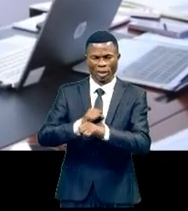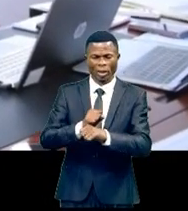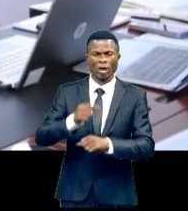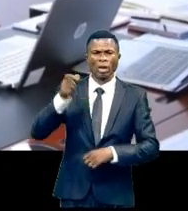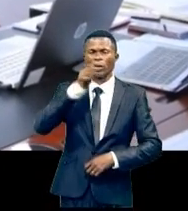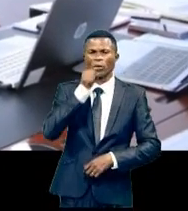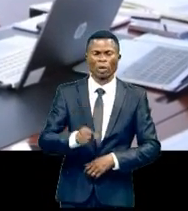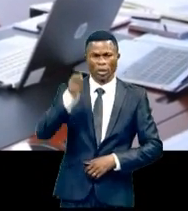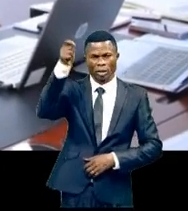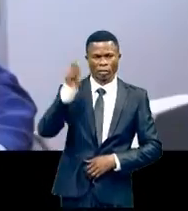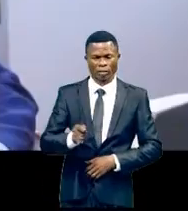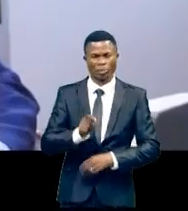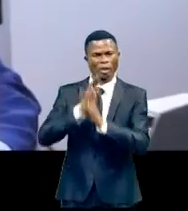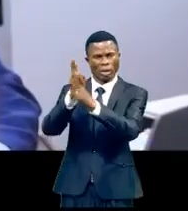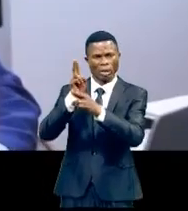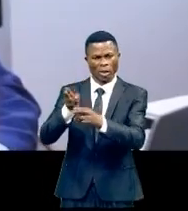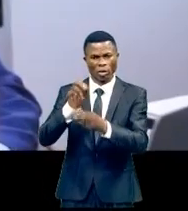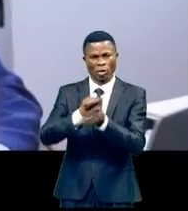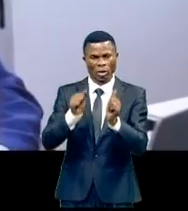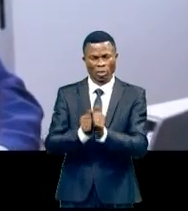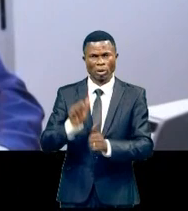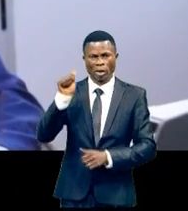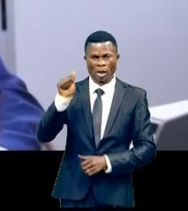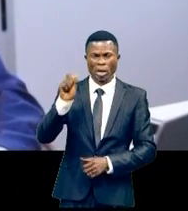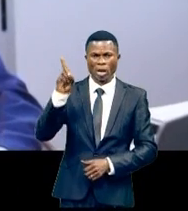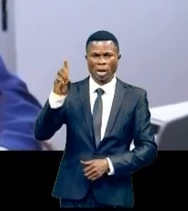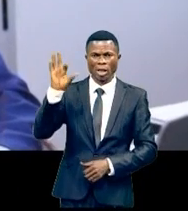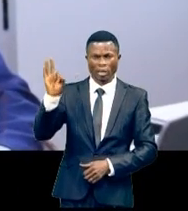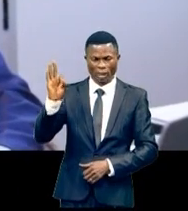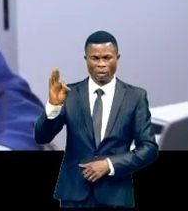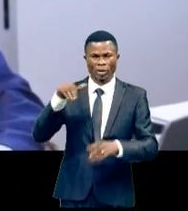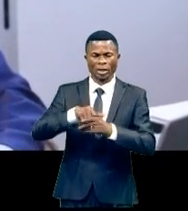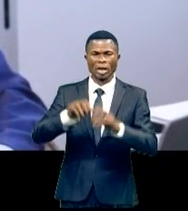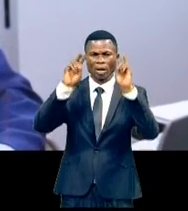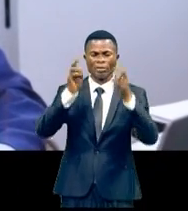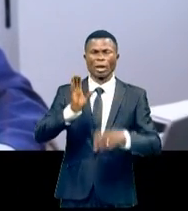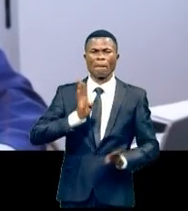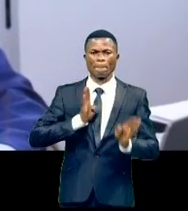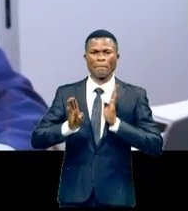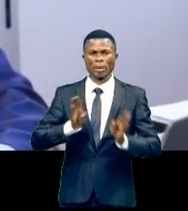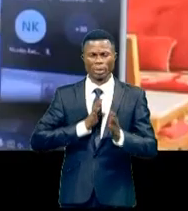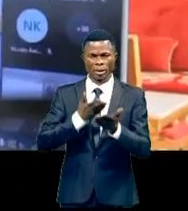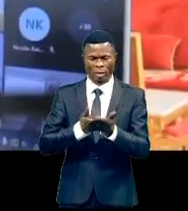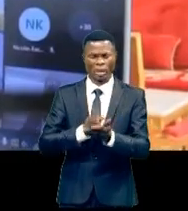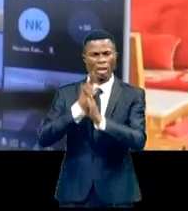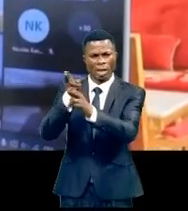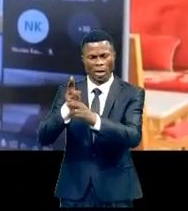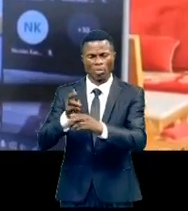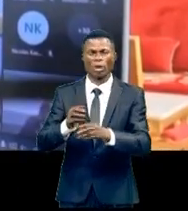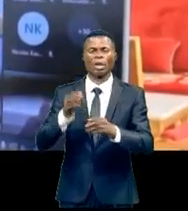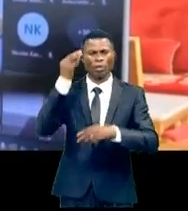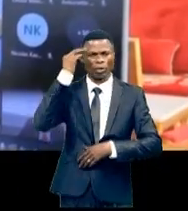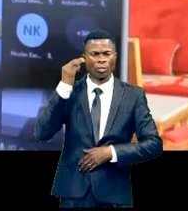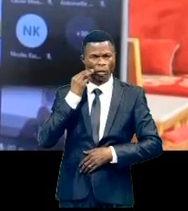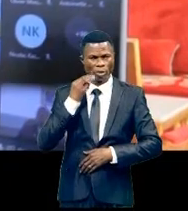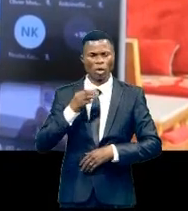fait les points sur les récentes attaques des ADF dans quelques localités à Beni. Il a également fait part au Conseil des nouvelles